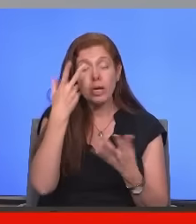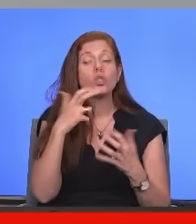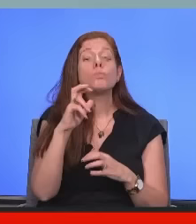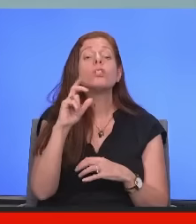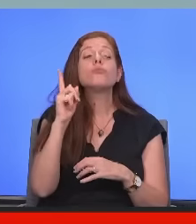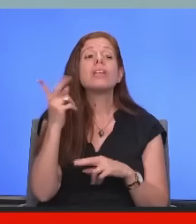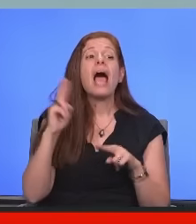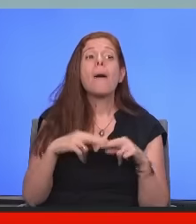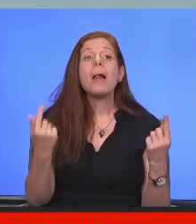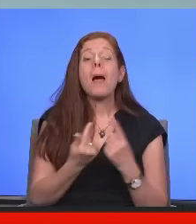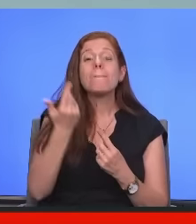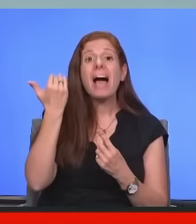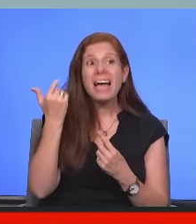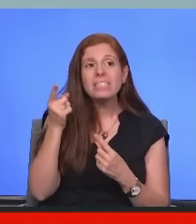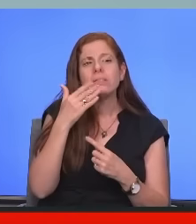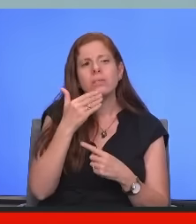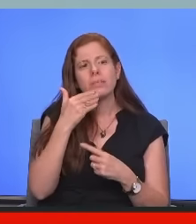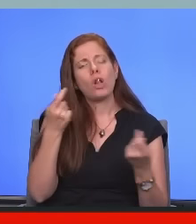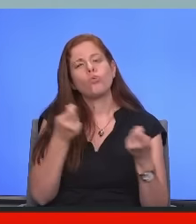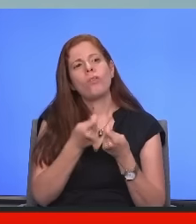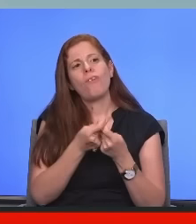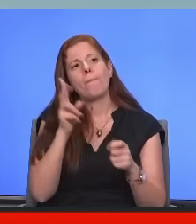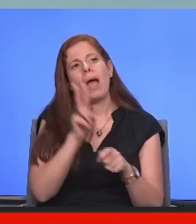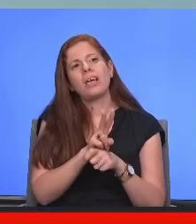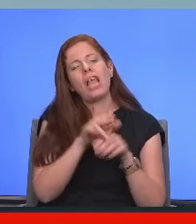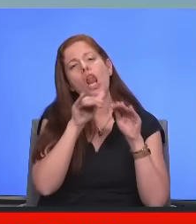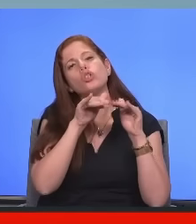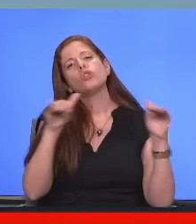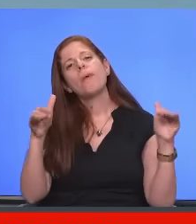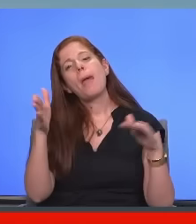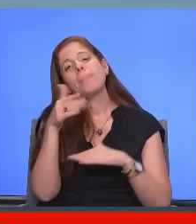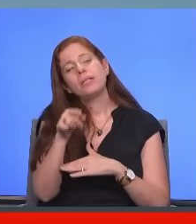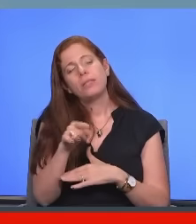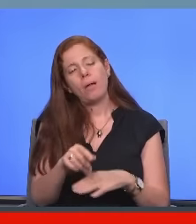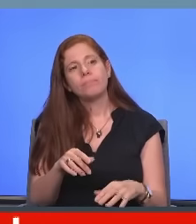היא שותפה בכירה בהגנה על שמי המדינה. דוב גילהר מבסיס חיל האוויר יגל.